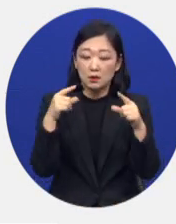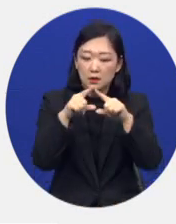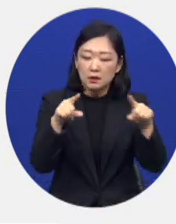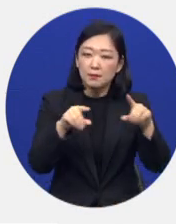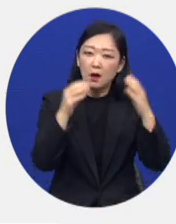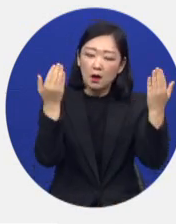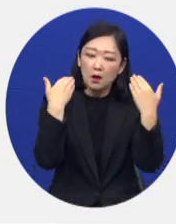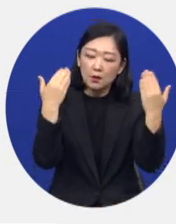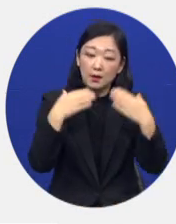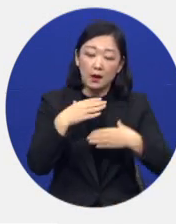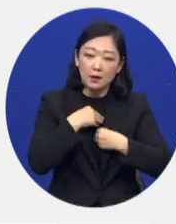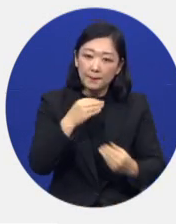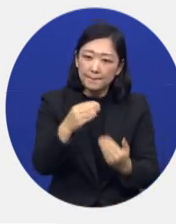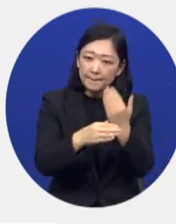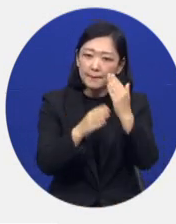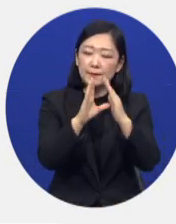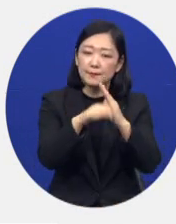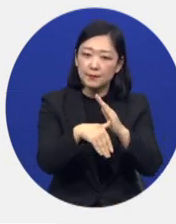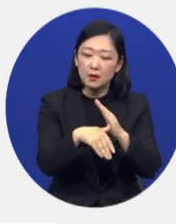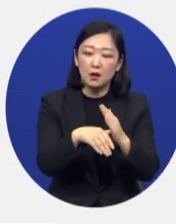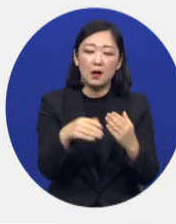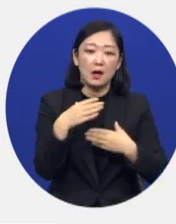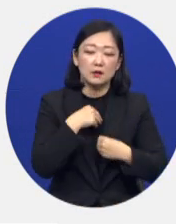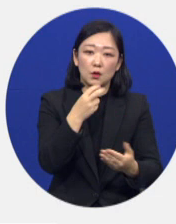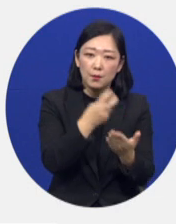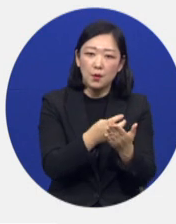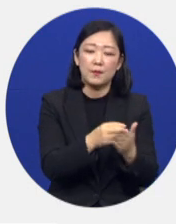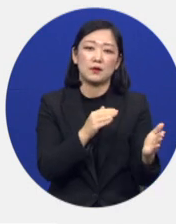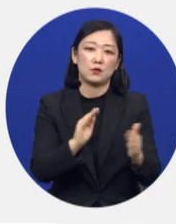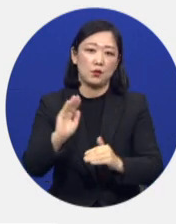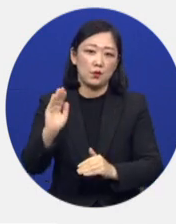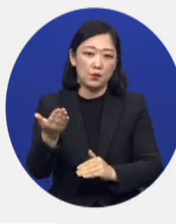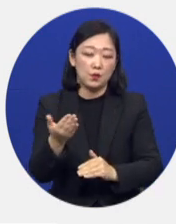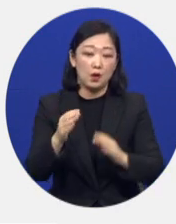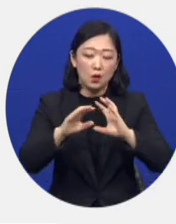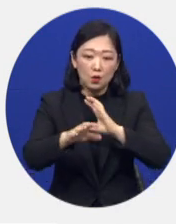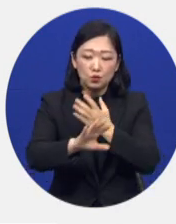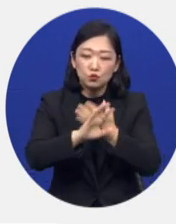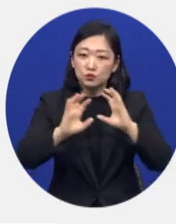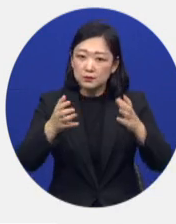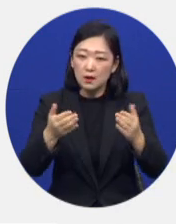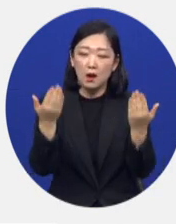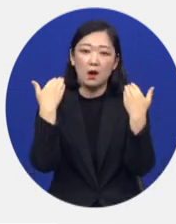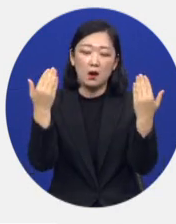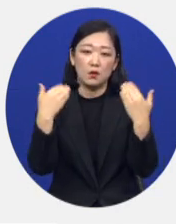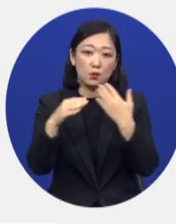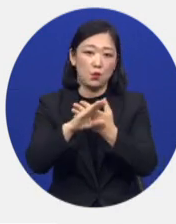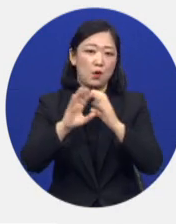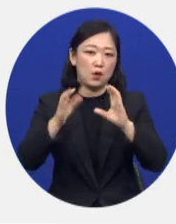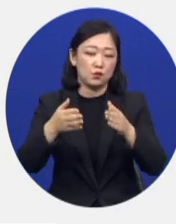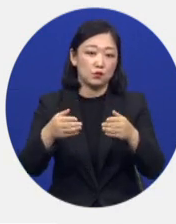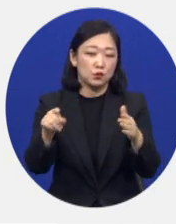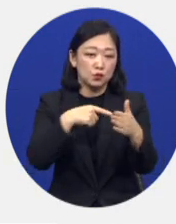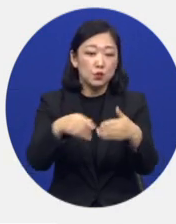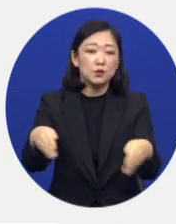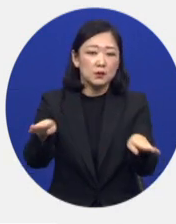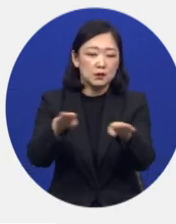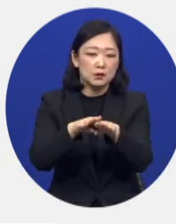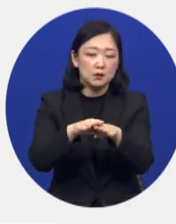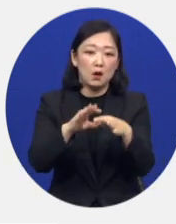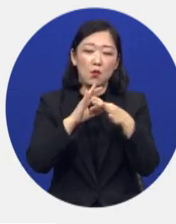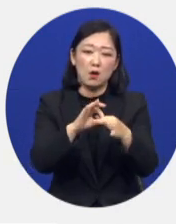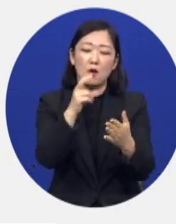학교에서 안전사고가 나면 학교안전법에 따라 처리되지만 국제학교는 외국 교육기관으로 관련 법 적용을